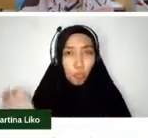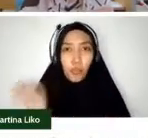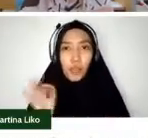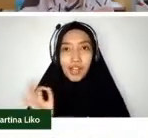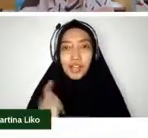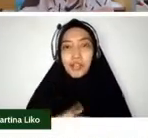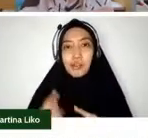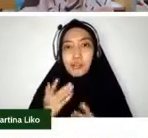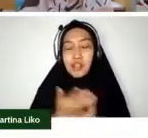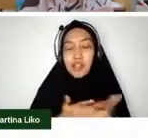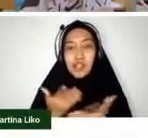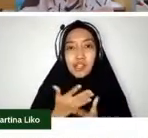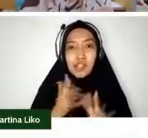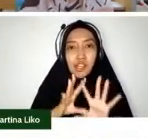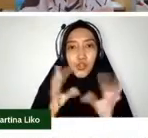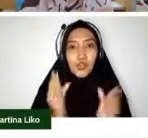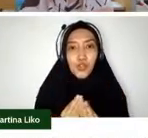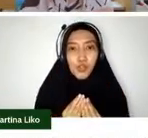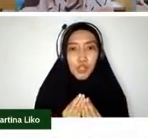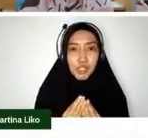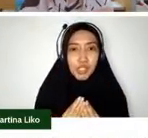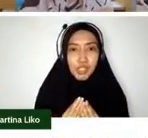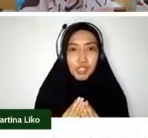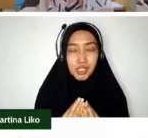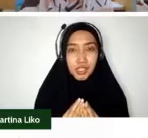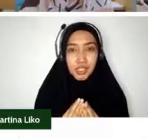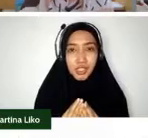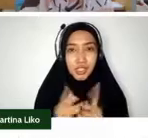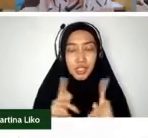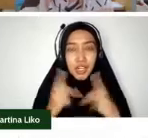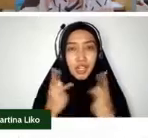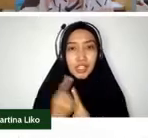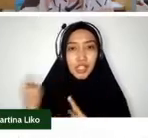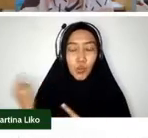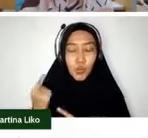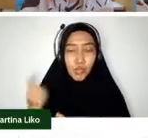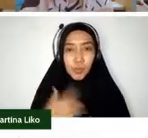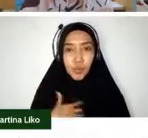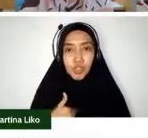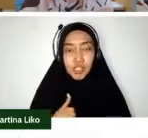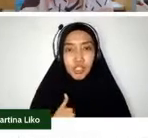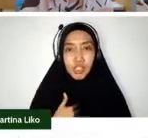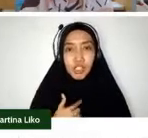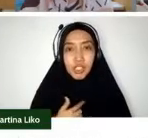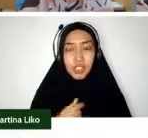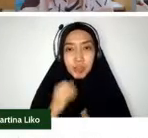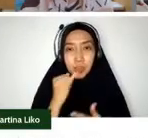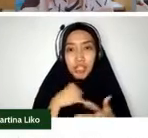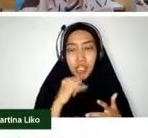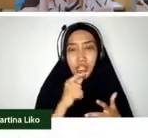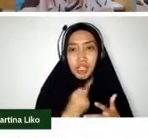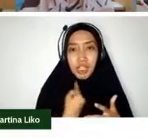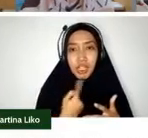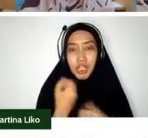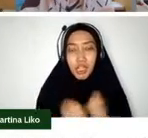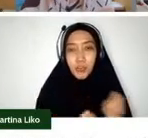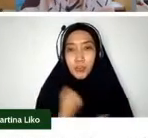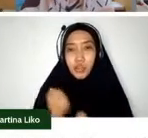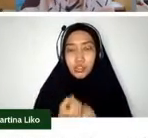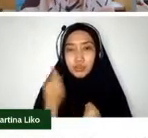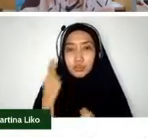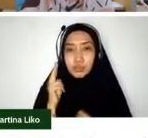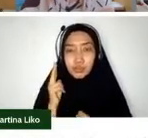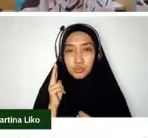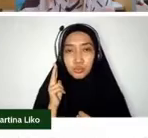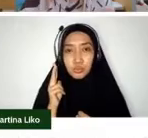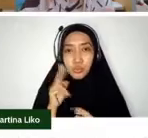juga pada kelas reguler. Jadi kalau menurut saya penilaian yang kita lakukan itu untuk kelas